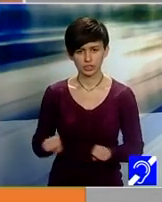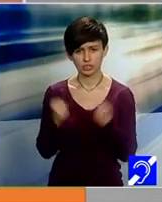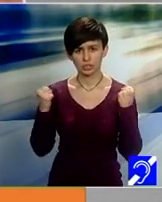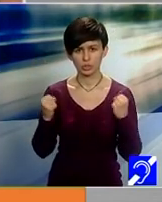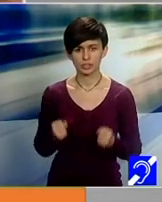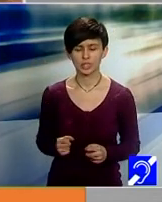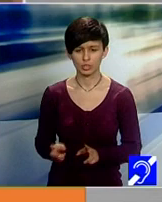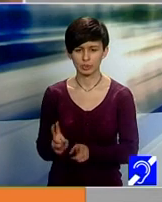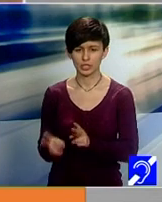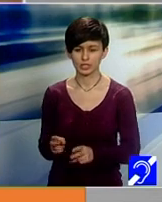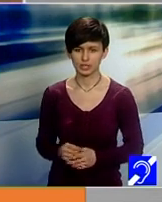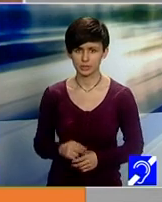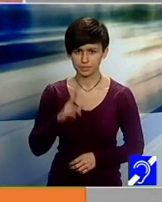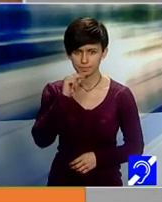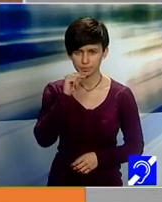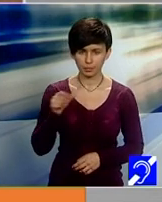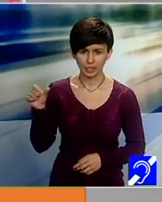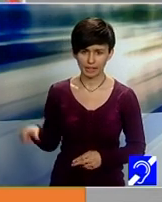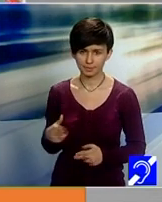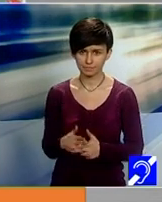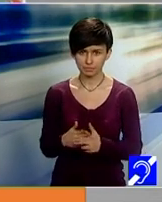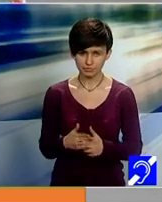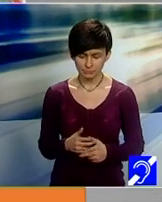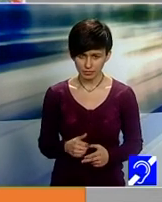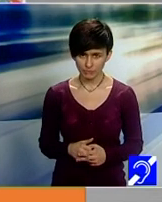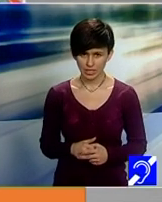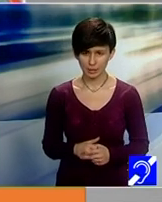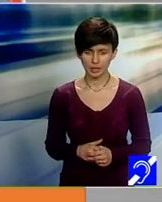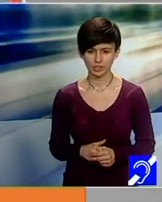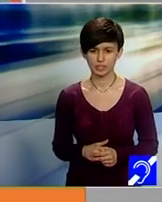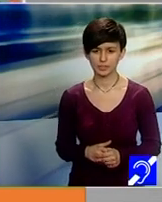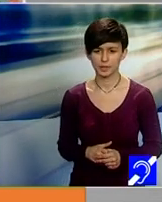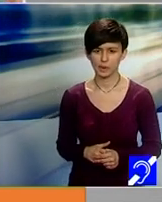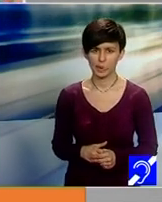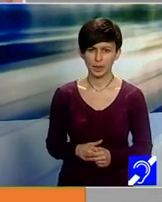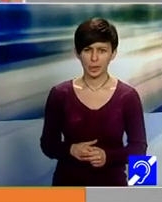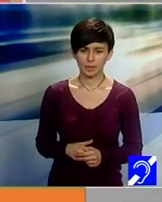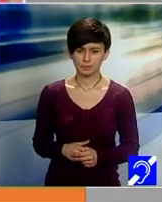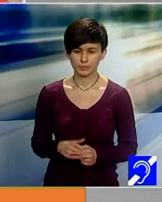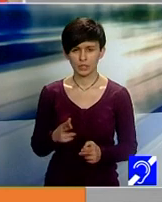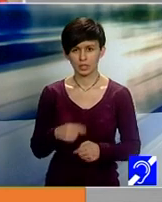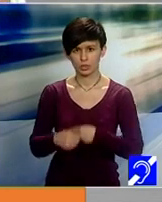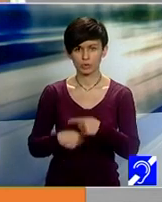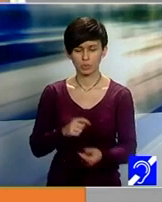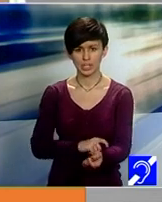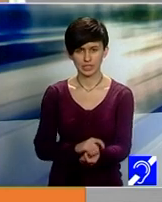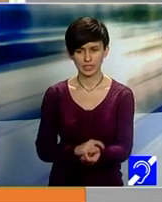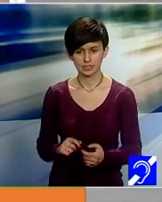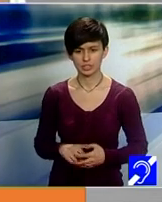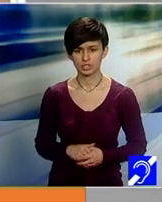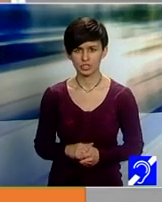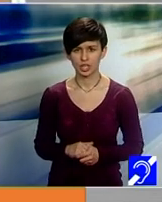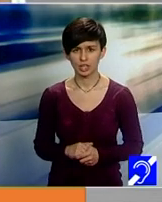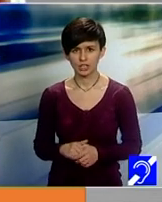cu boli autoimune, de pacienții cu sclerodermie, de pacienții cu hemofilie, deci practic pe toată paleta... Foarte, foarte